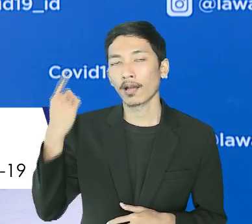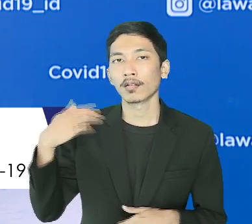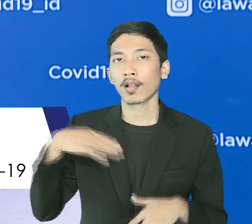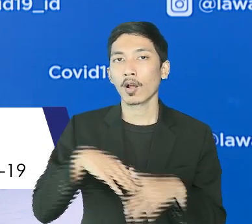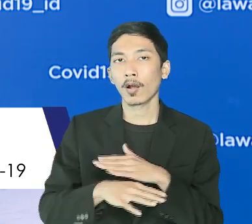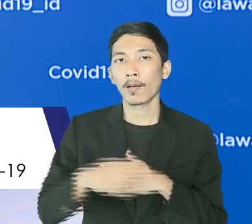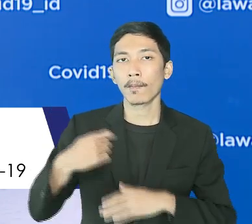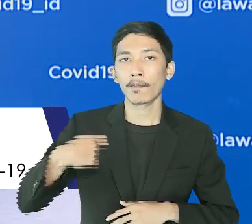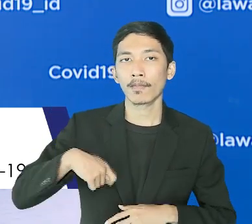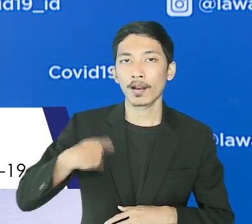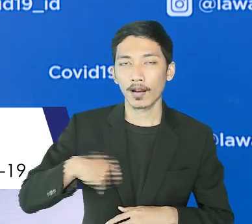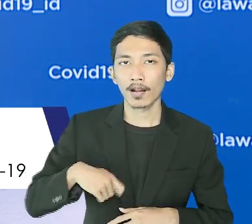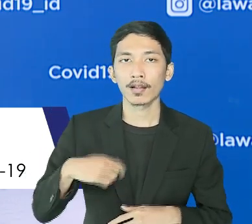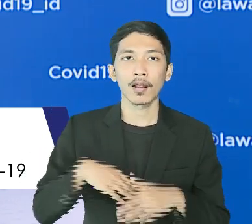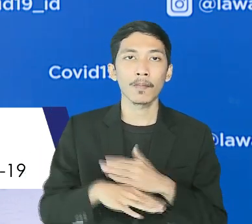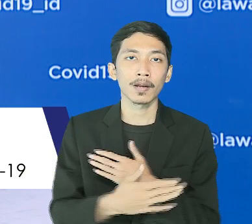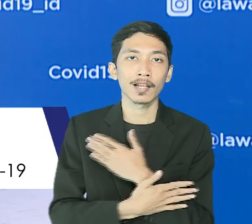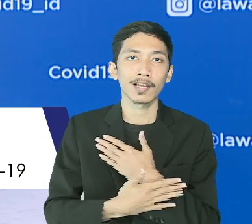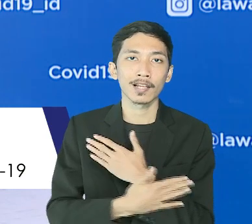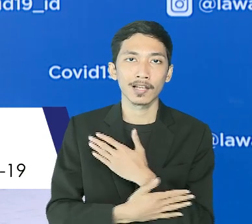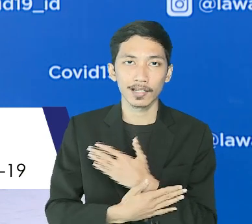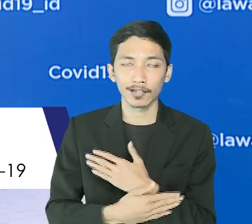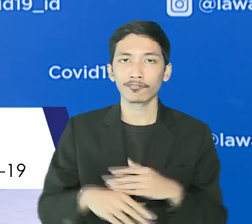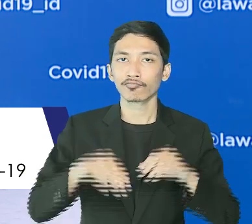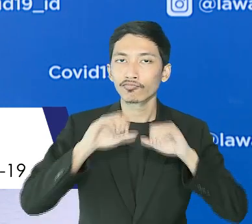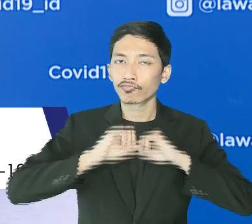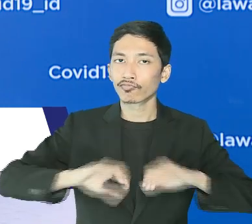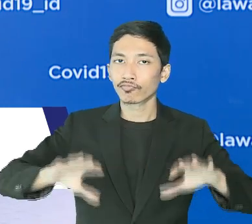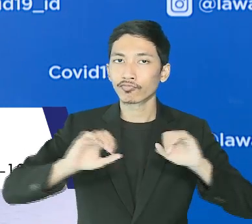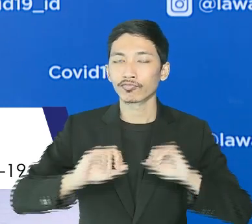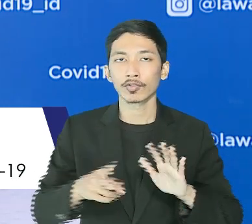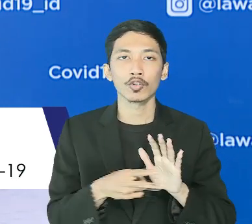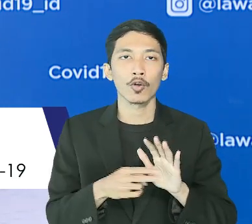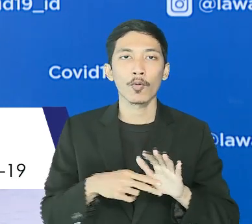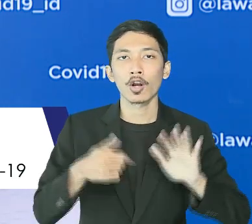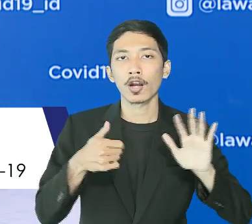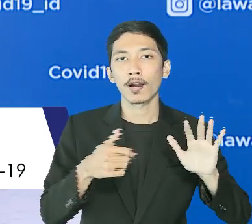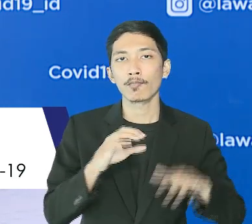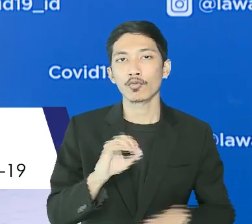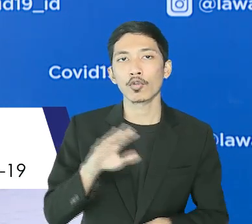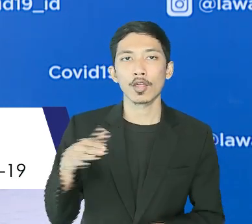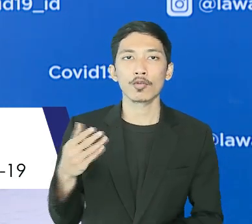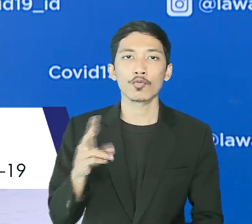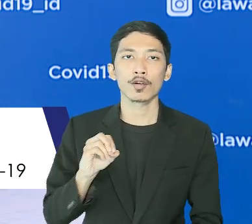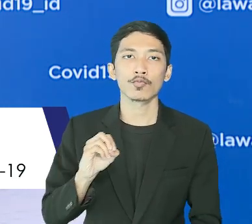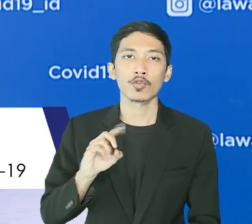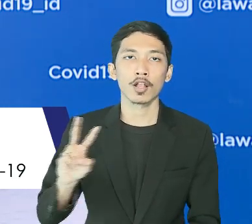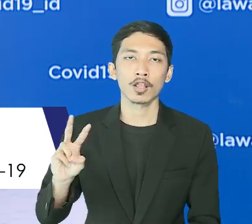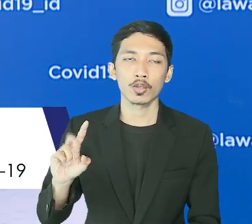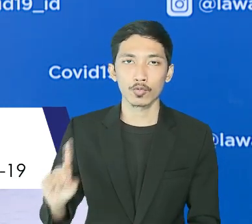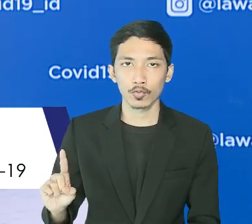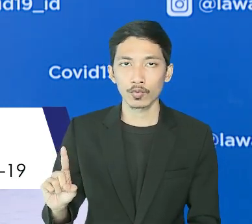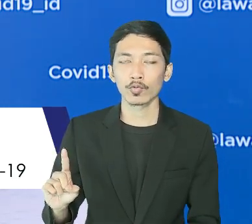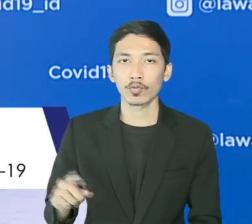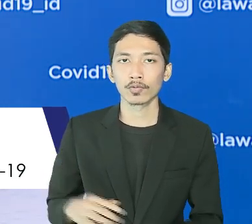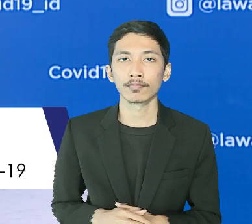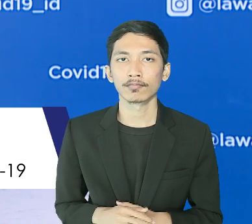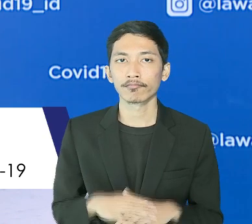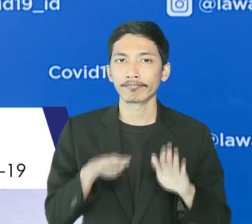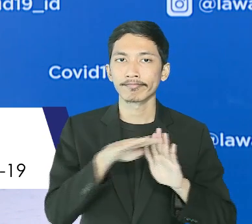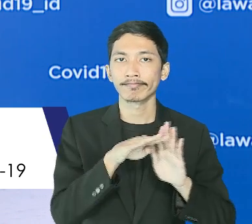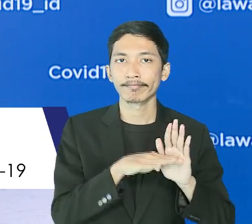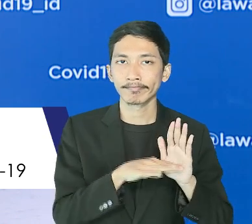telah mengeluarkan Instruksi Menteri Dalam Negeri nomor 60 tahun 2021. Berdasarkan Inmendagri